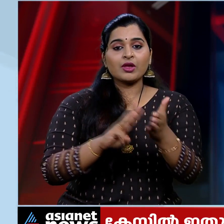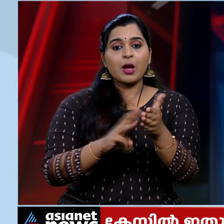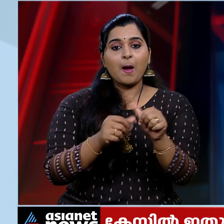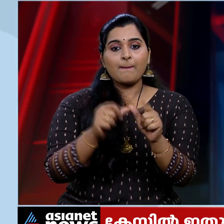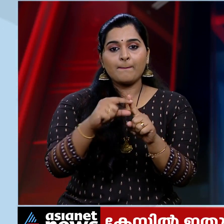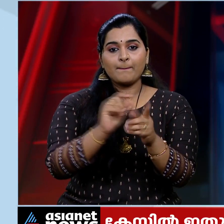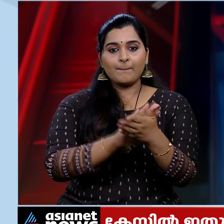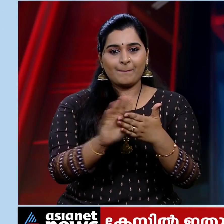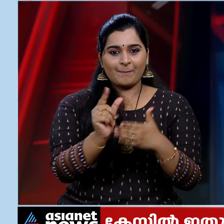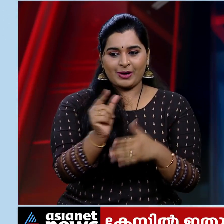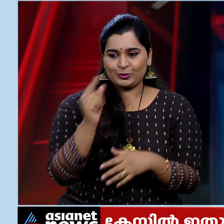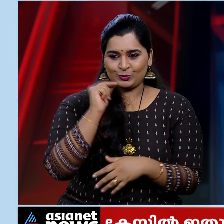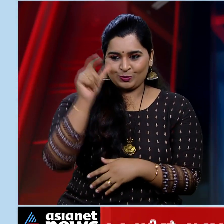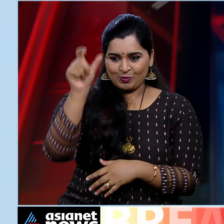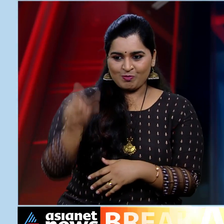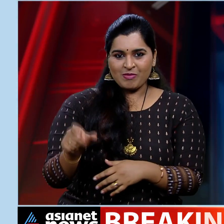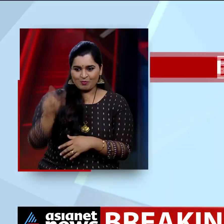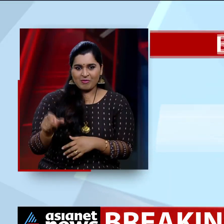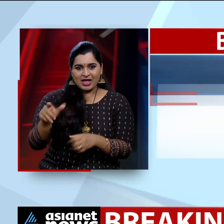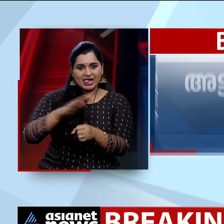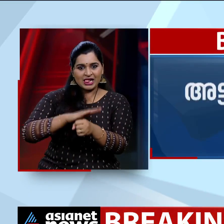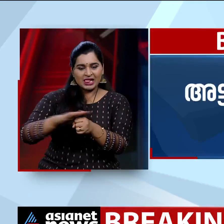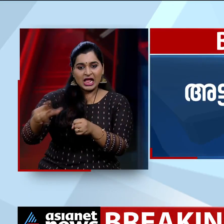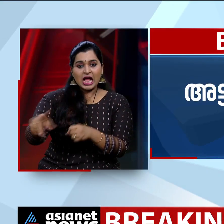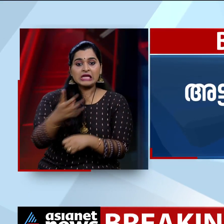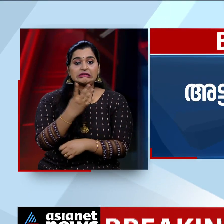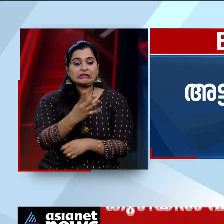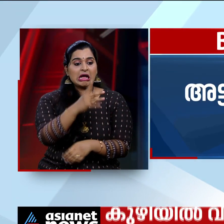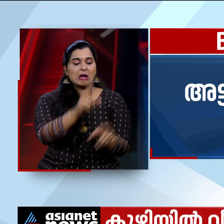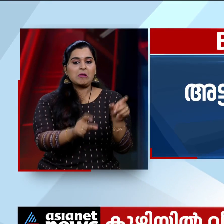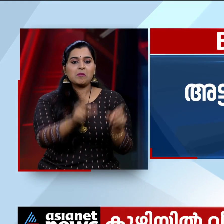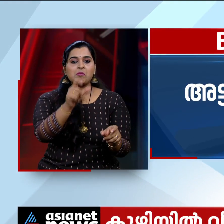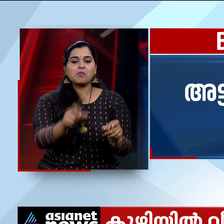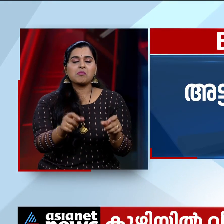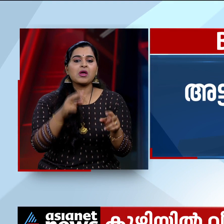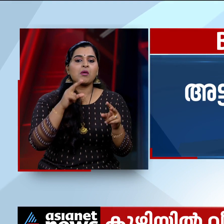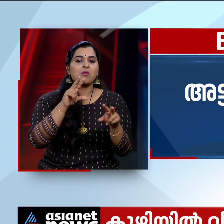മധു കൊലക്കേസിൽ വീണ്ടും കൂറുമാറ്റം. നാല് സാക്ഷികളാണ് ഇന്ന് കൂറുമാറിയത്.